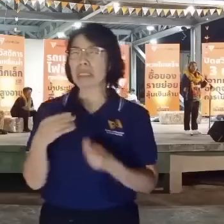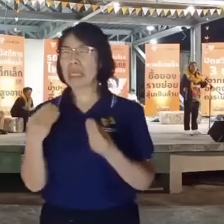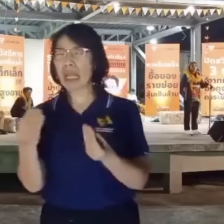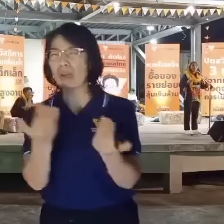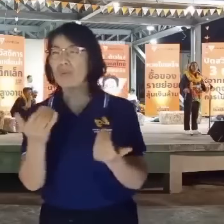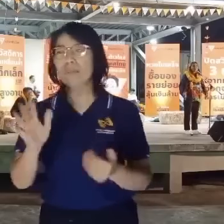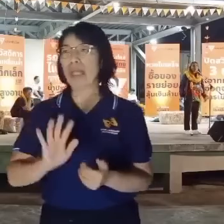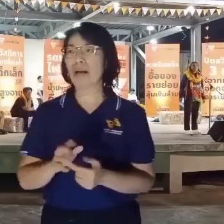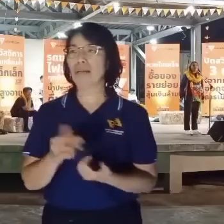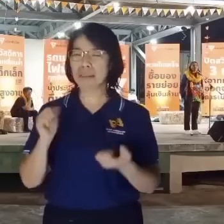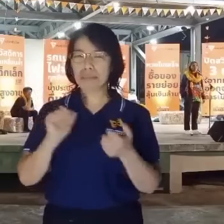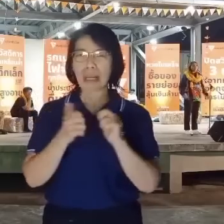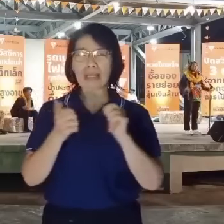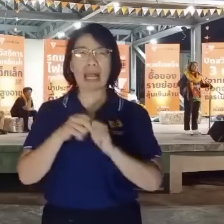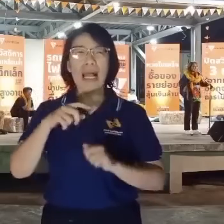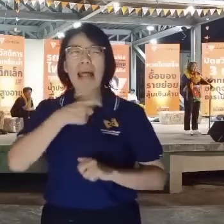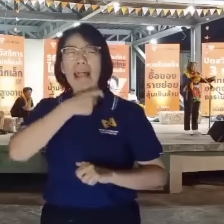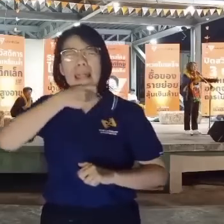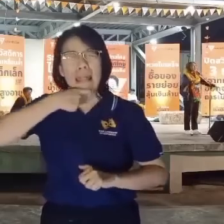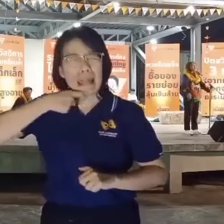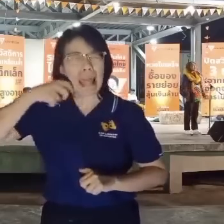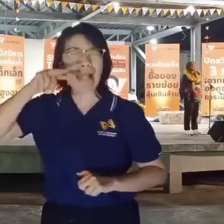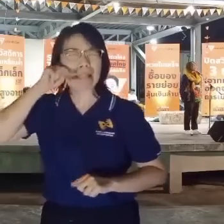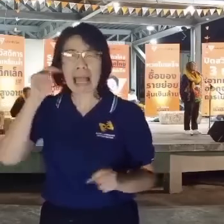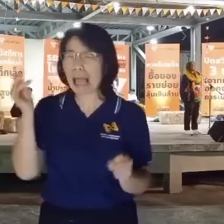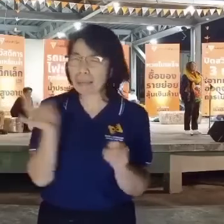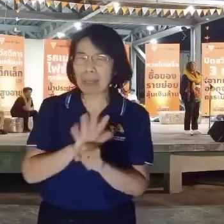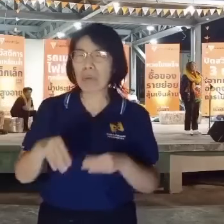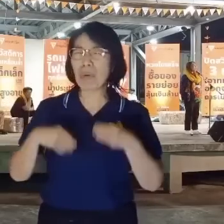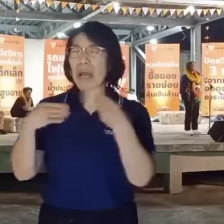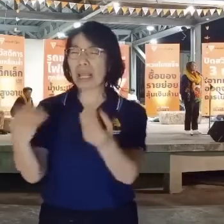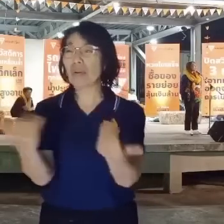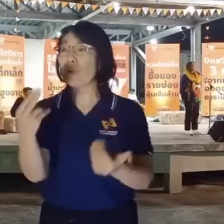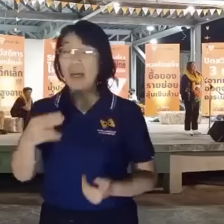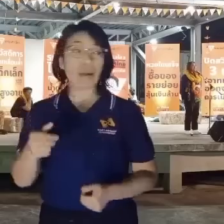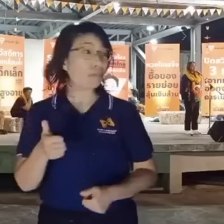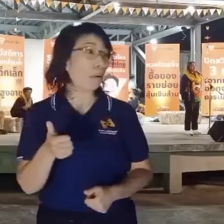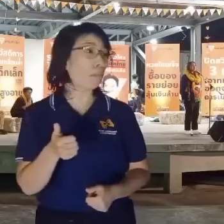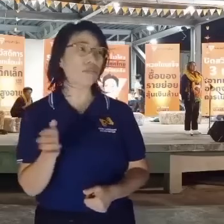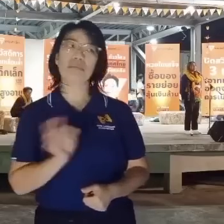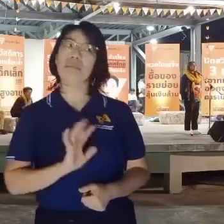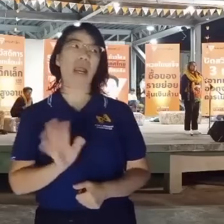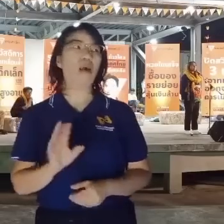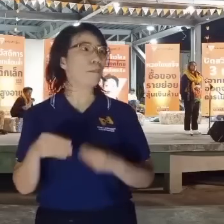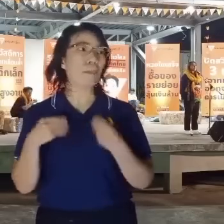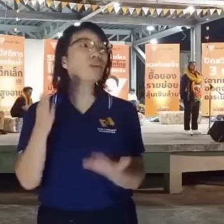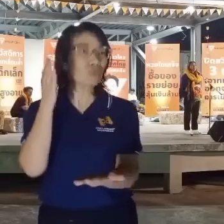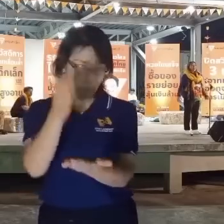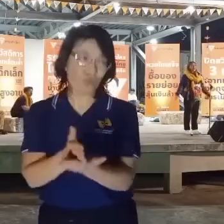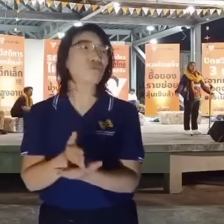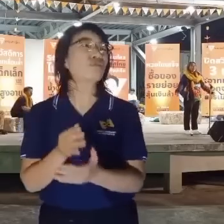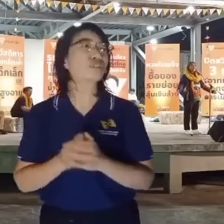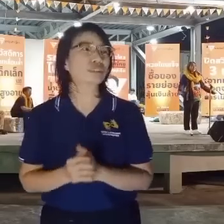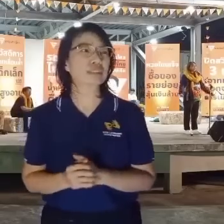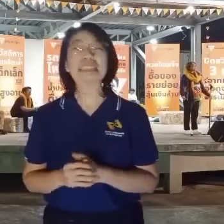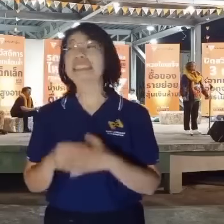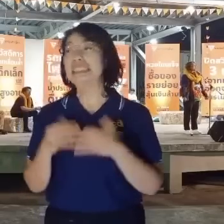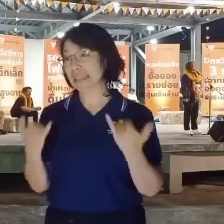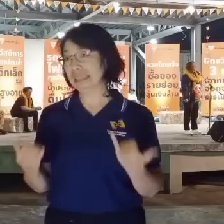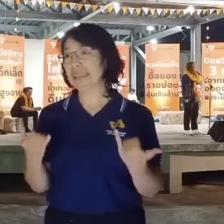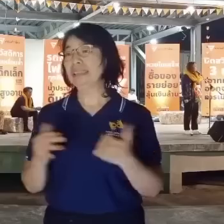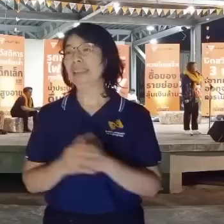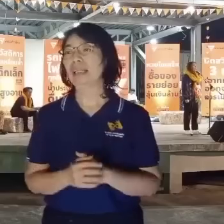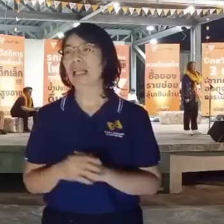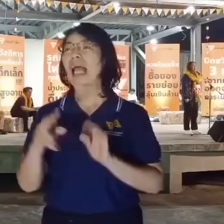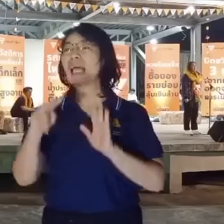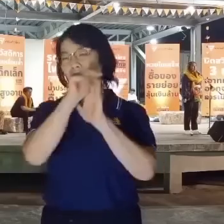นท่วมหนักขึ้นในแต่ละปีไปให้กับลูกหลานเราในอนาคตใช่ไม่ใช่และนี่คือ